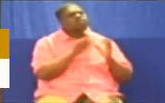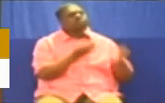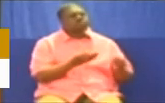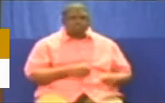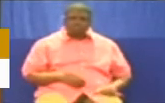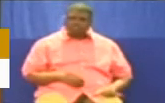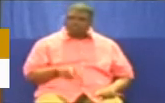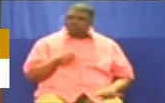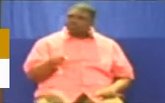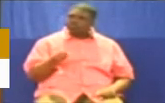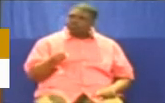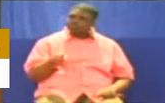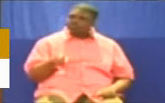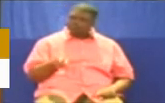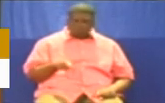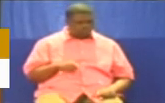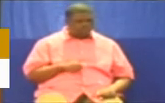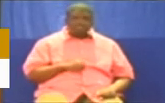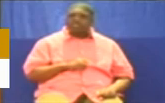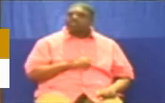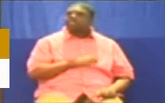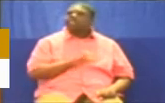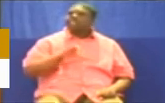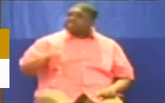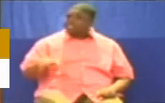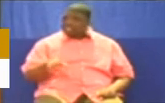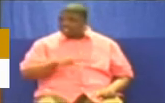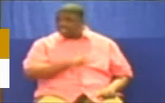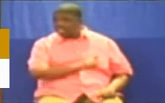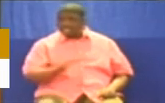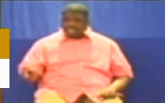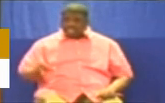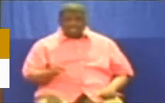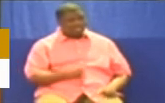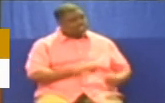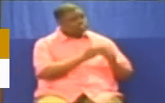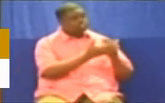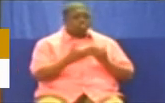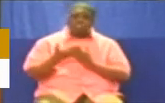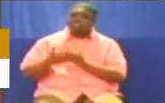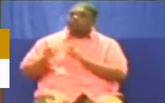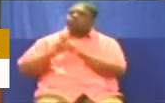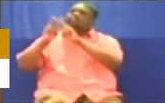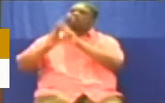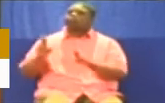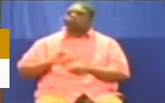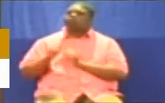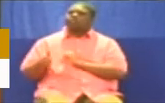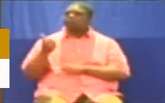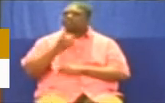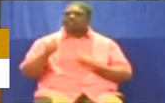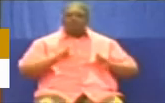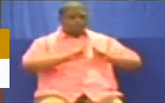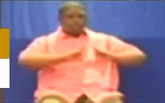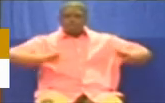bilateral au ni regional au ni international, halafu yeye anakwenda kama mwakilishi wa Tanzania, ana bango pale limeandikwa